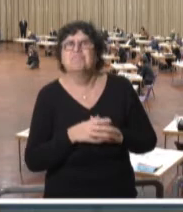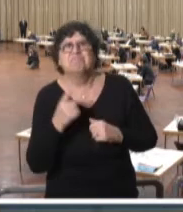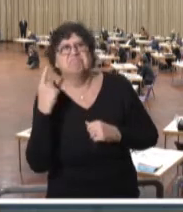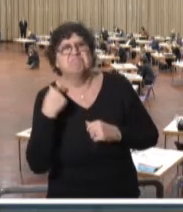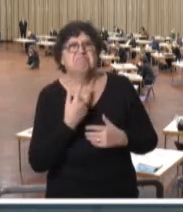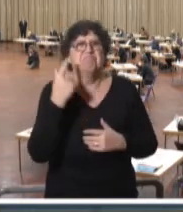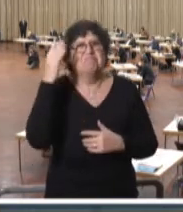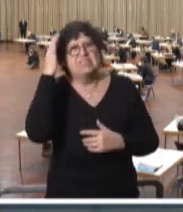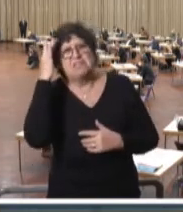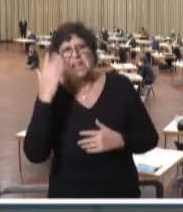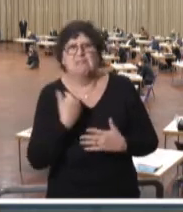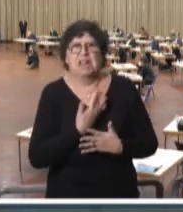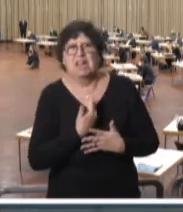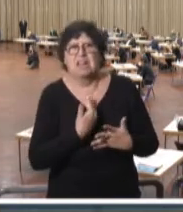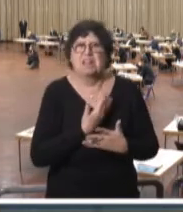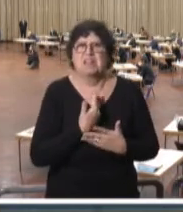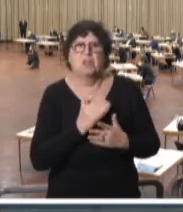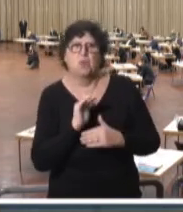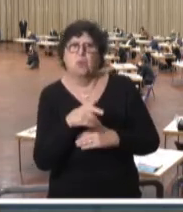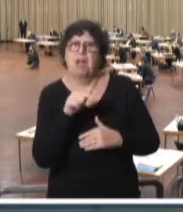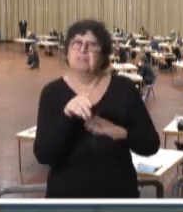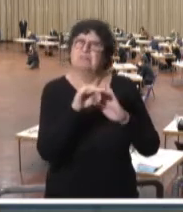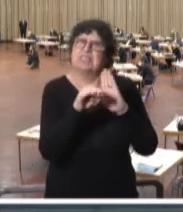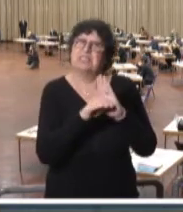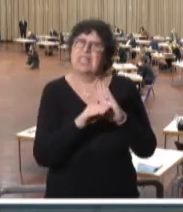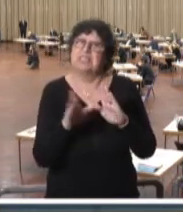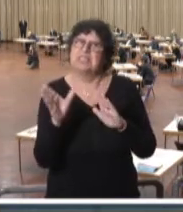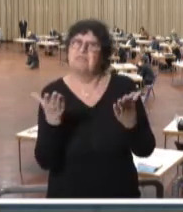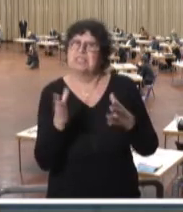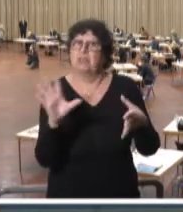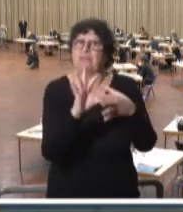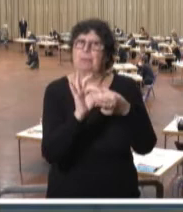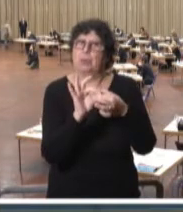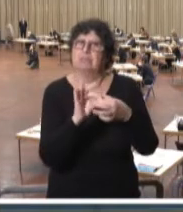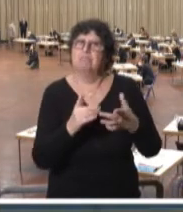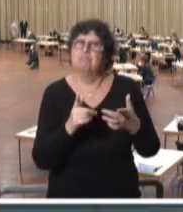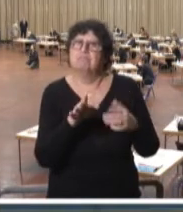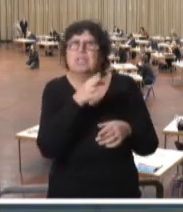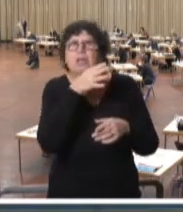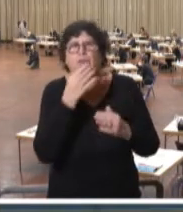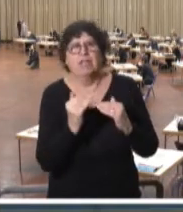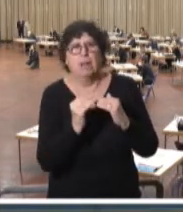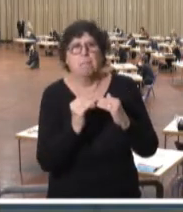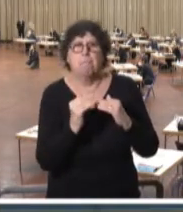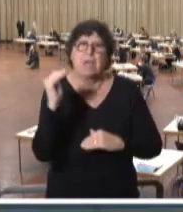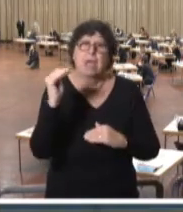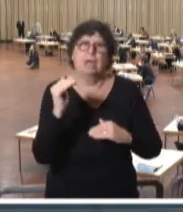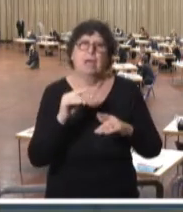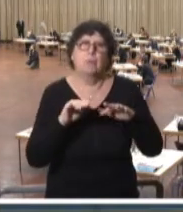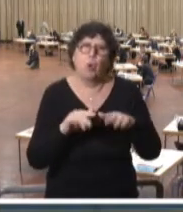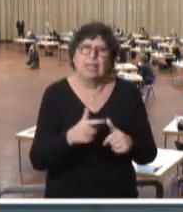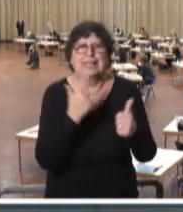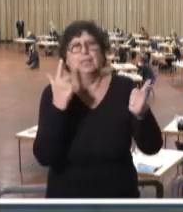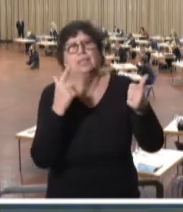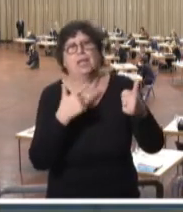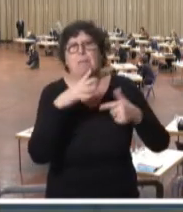Bedenken über das, was mit diesem Gesetz verbunden ist, nämlich sehr viel mehr Bürokratie